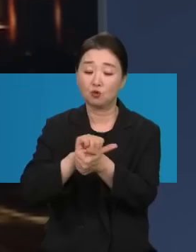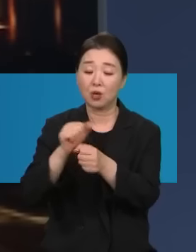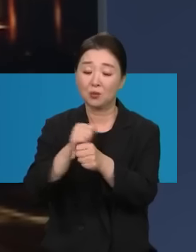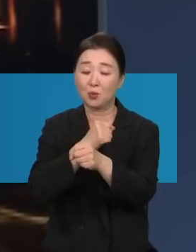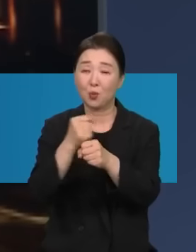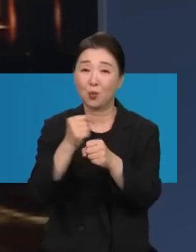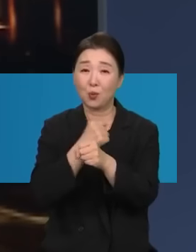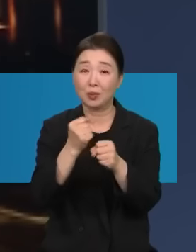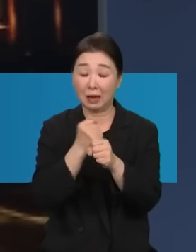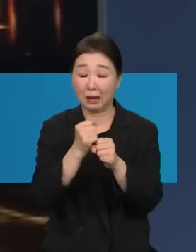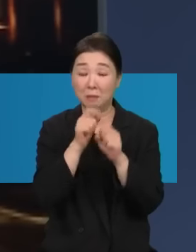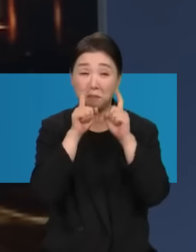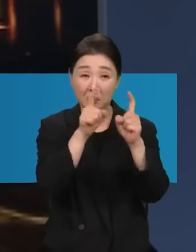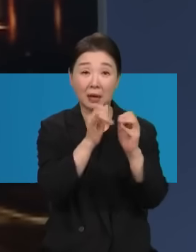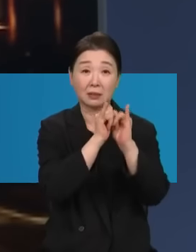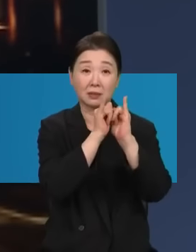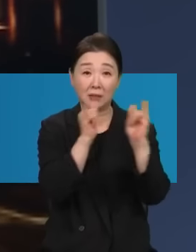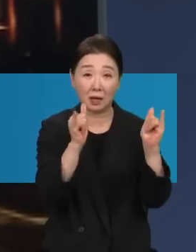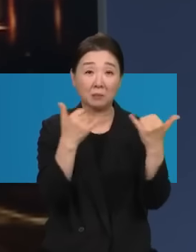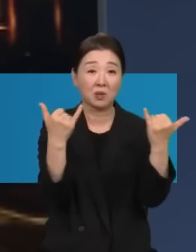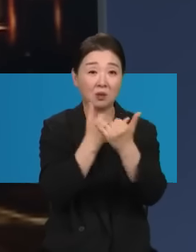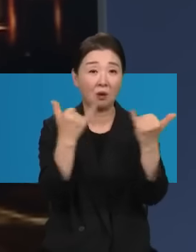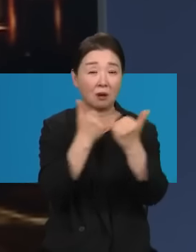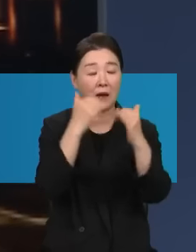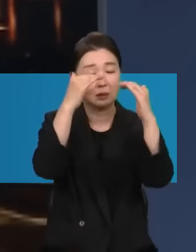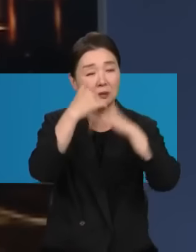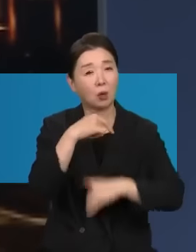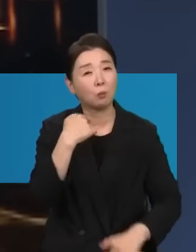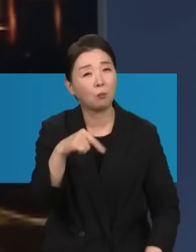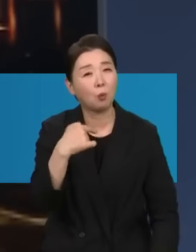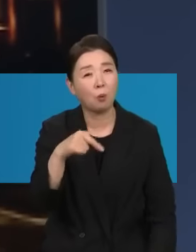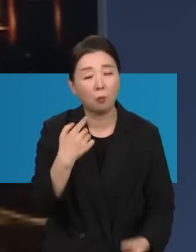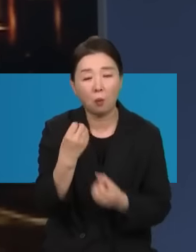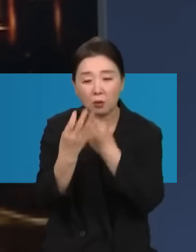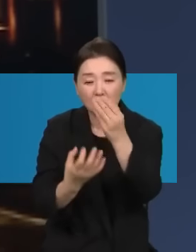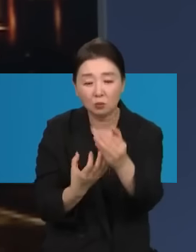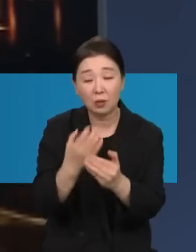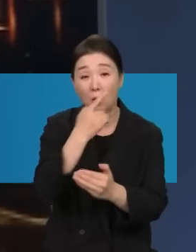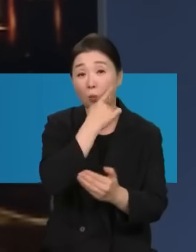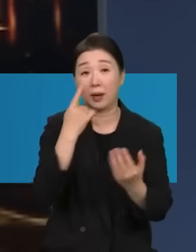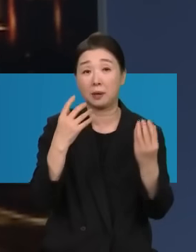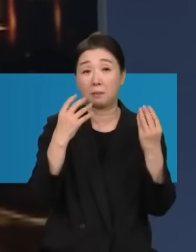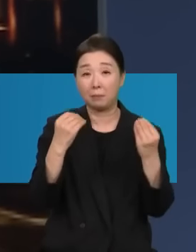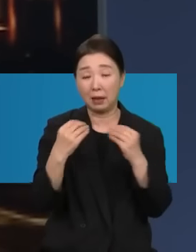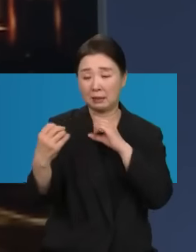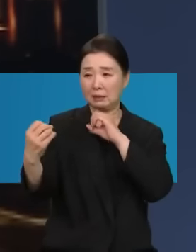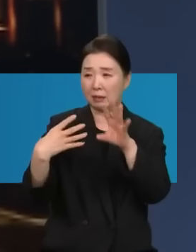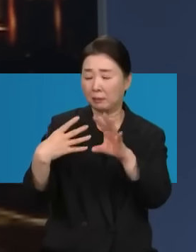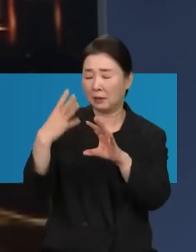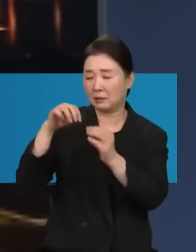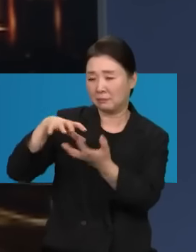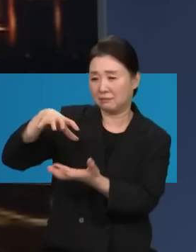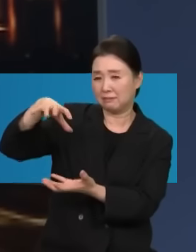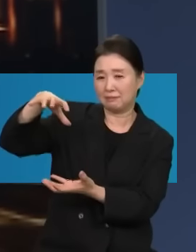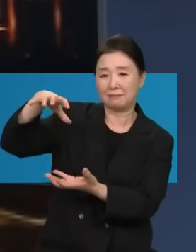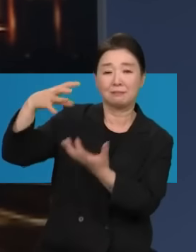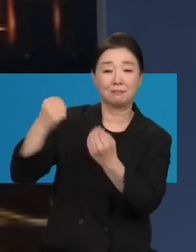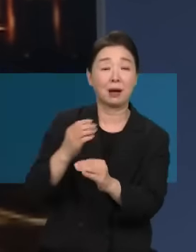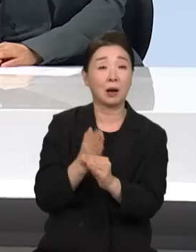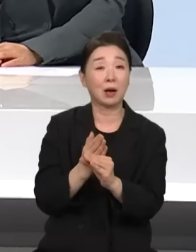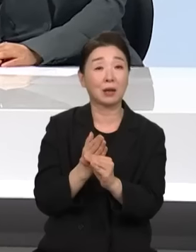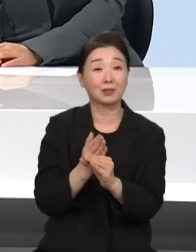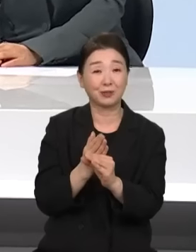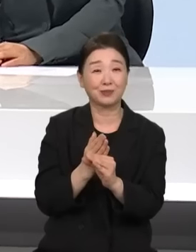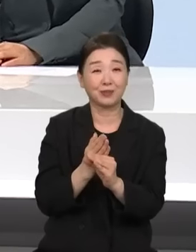연락을 주고받은 통신내역 과 또 무슨 대화를 나눴는지 대한 진술 내용이 확인되면서 답해야 할 내용은 점점 많아지고 있습니다